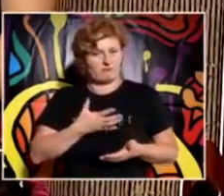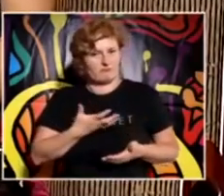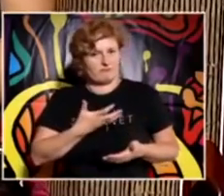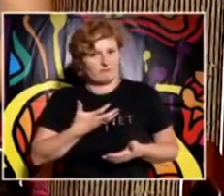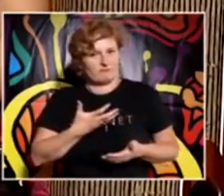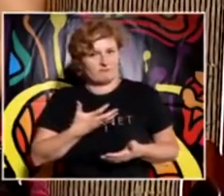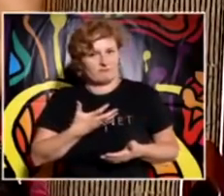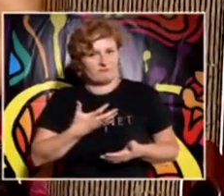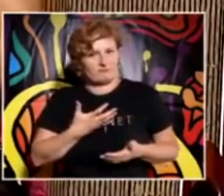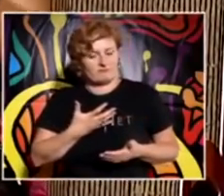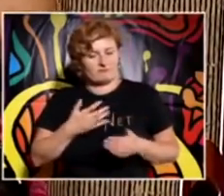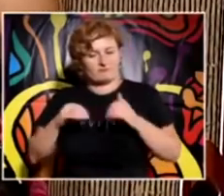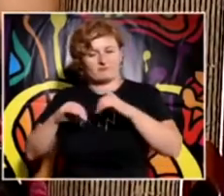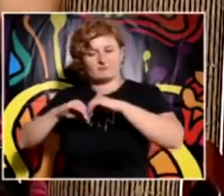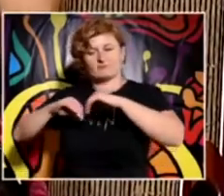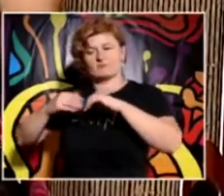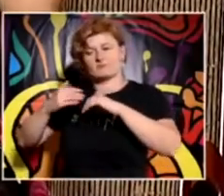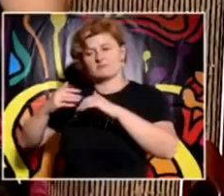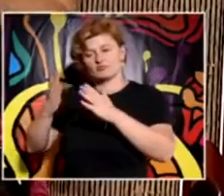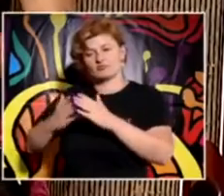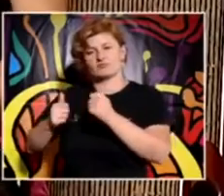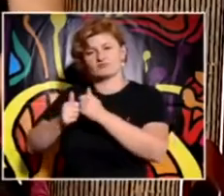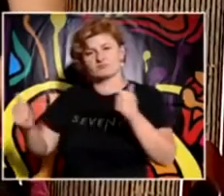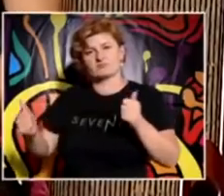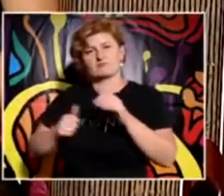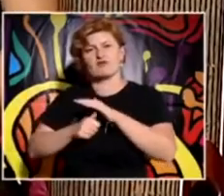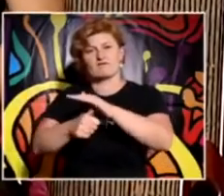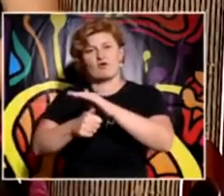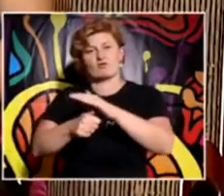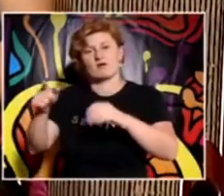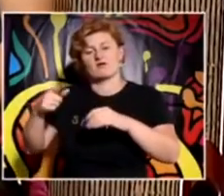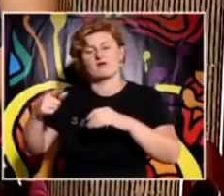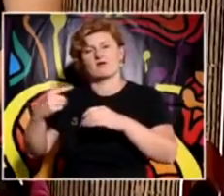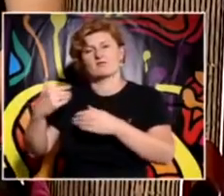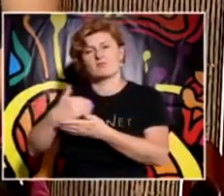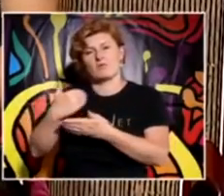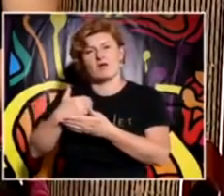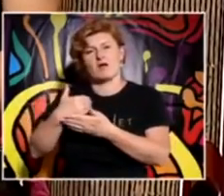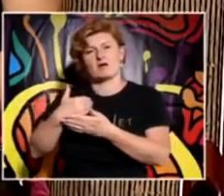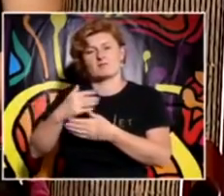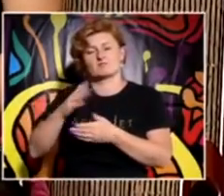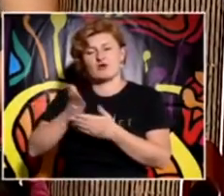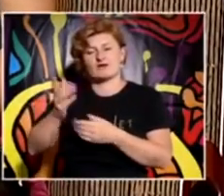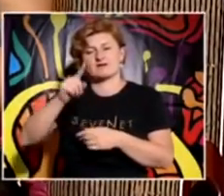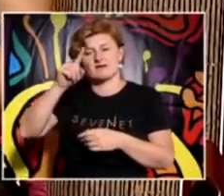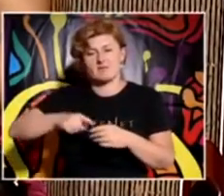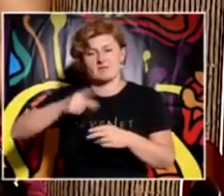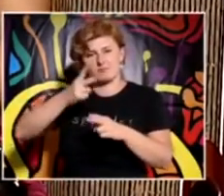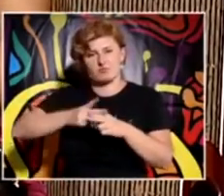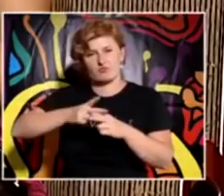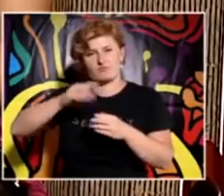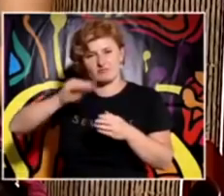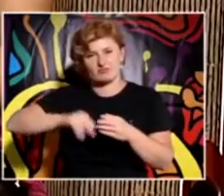się rozstali z naszym przewodnikiem. I tutaj to jest wpływ naszego przyjaciela, który przez pierwsze półtora miesiąca z nami podróżował i on tak dosyć